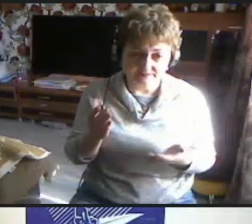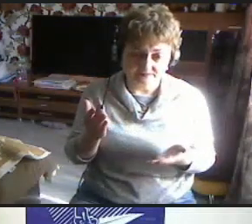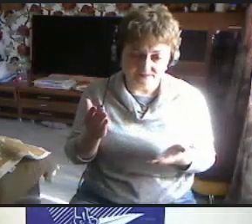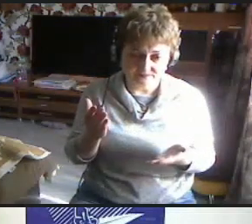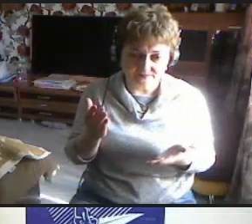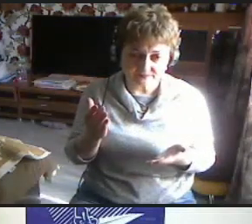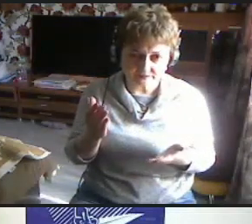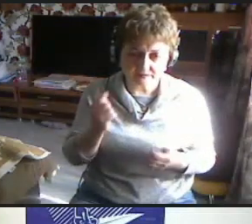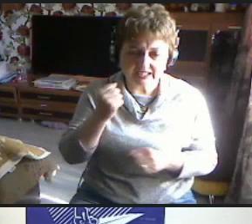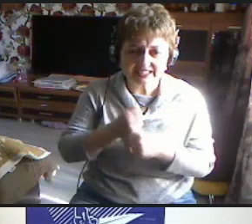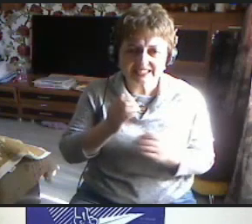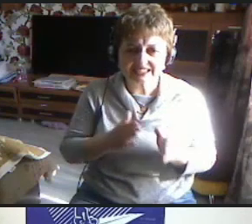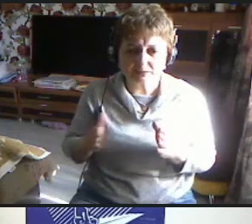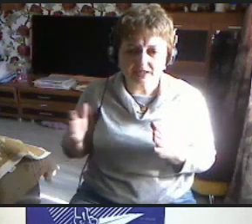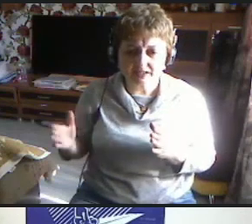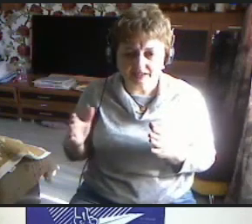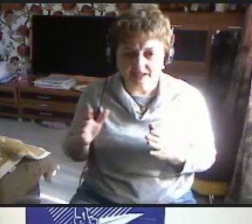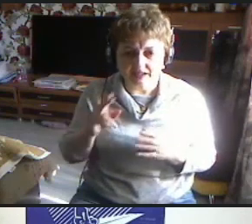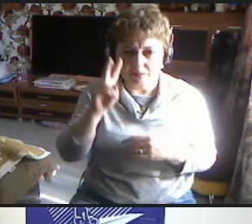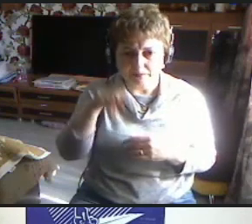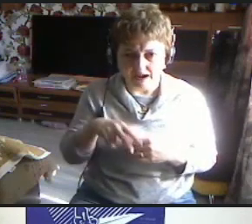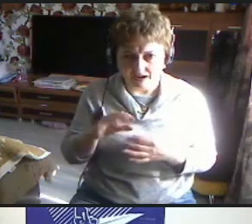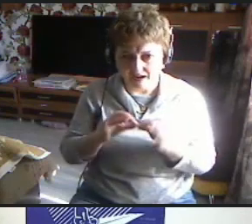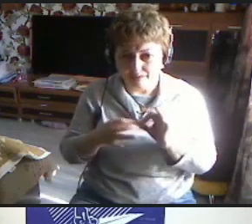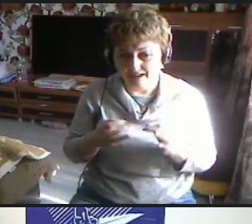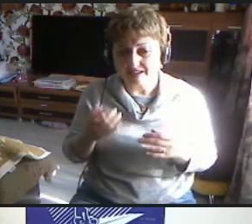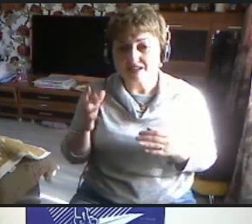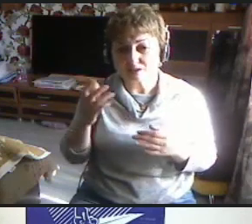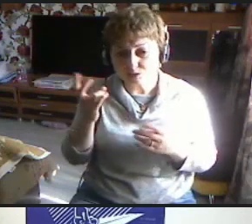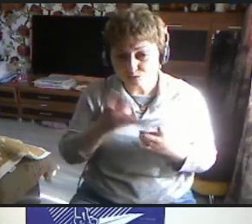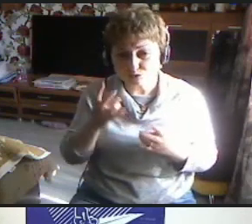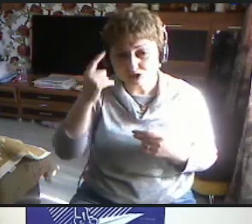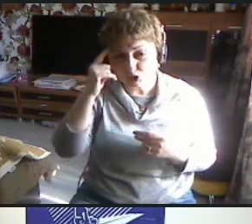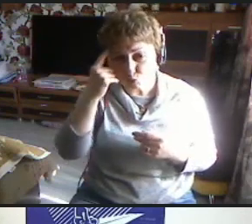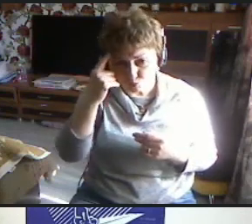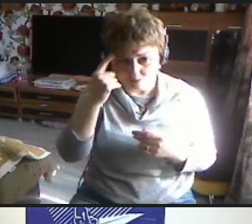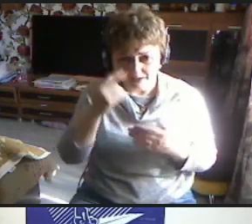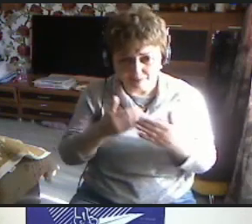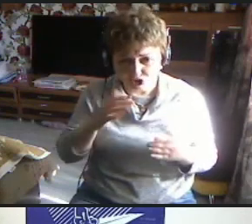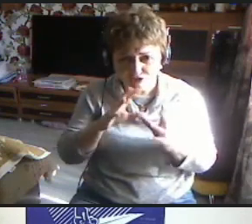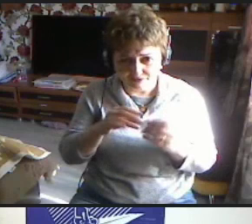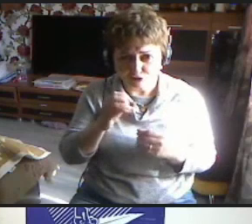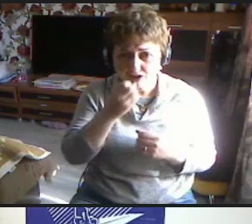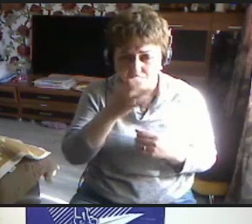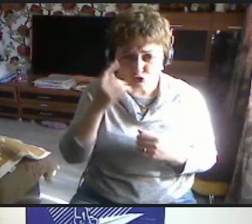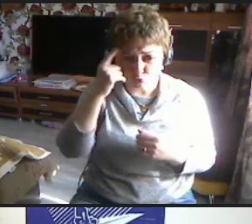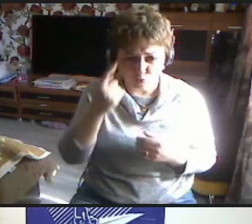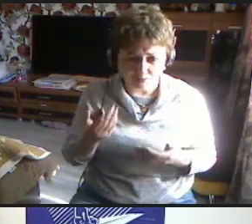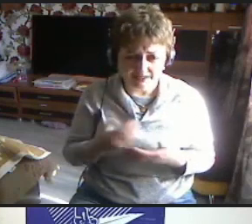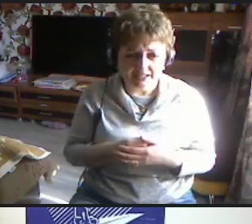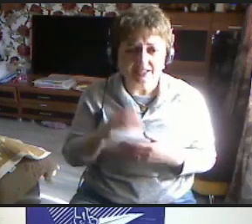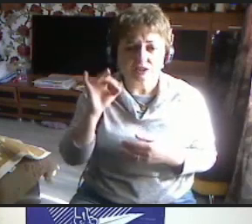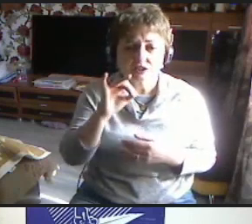дисциплинами параолимпиад. То есть нужно, прежде всего, думать, да, и хорошо думать. Вот, и еще я хочу сказать, что не